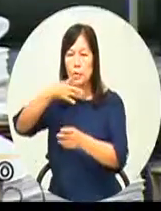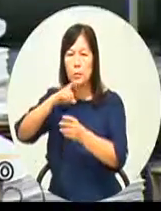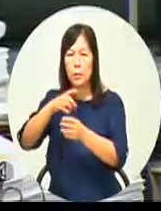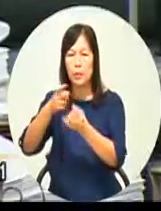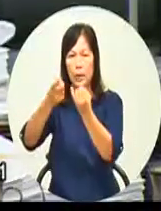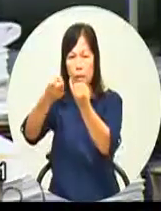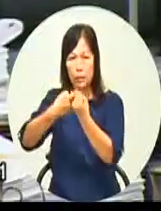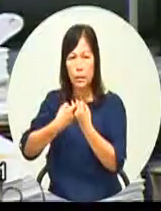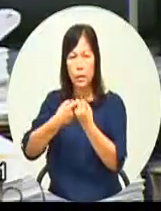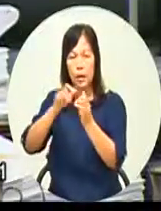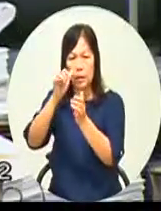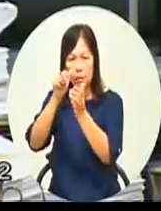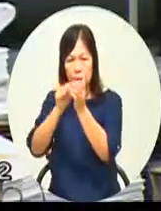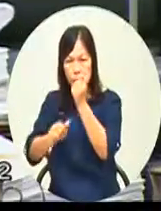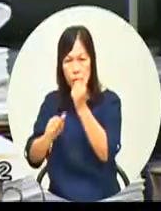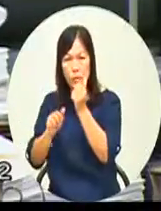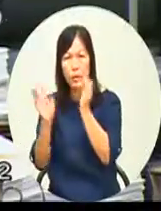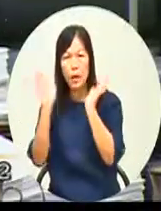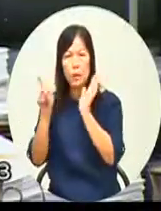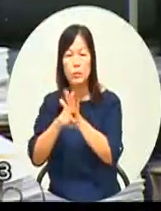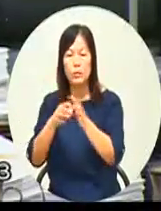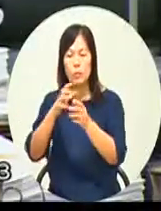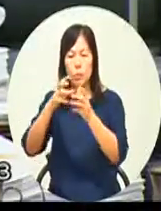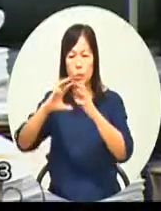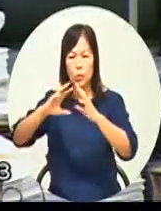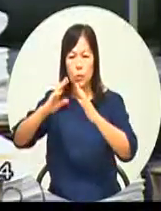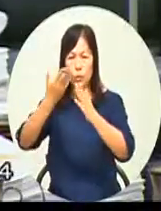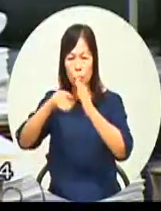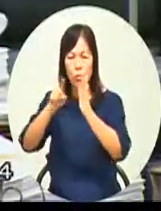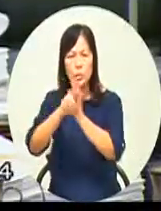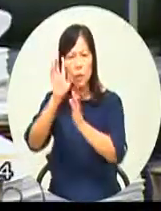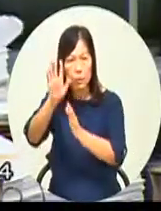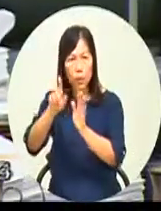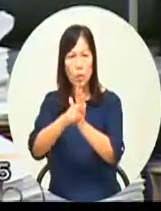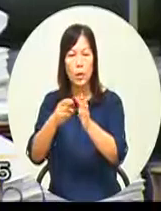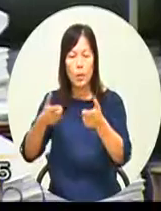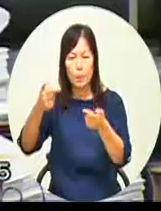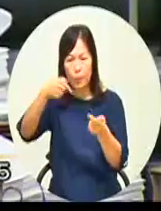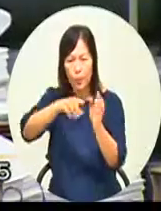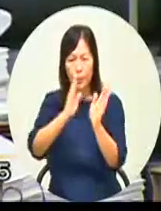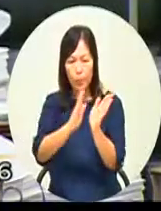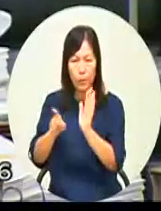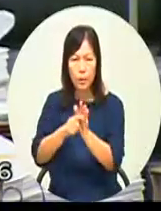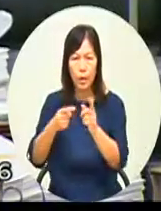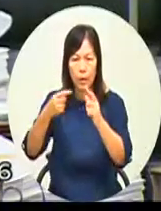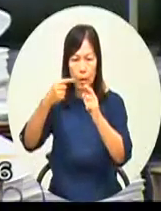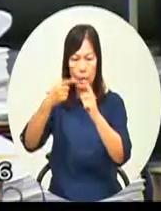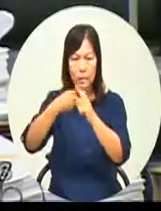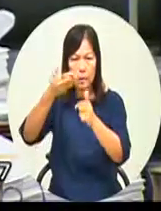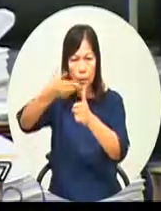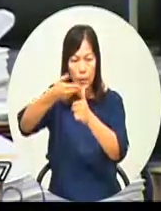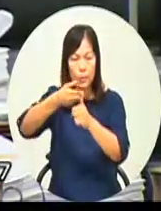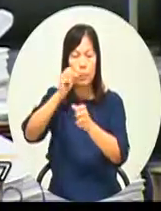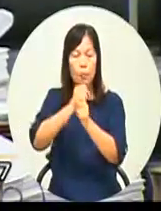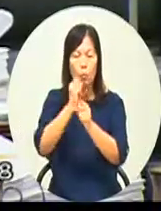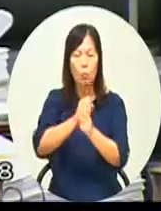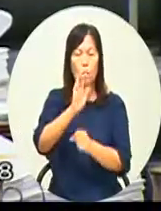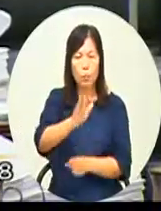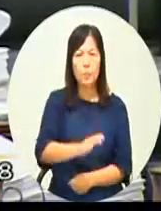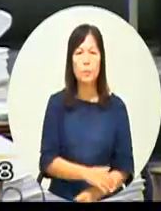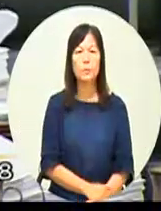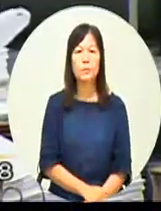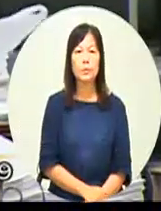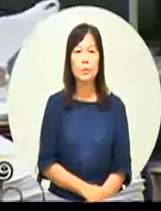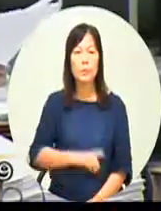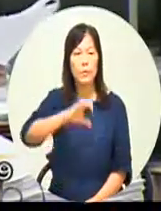的第二代比较多的这个学校，去做一些整合的人才培训的一些工作。那么呢，